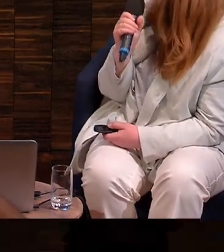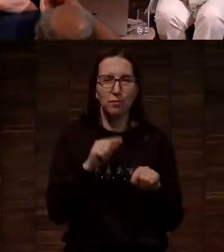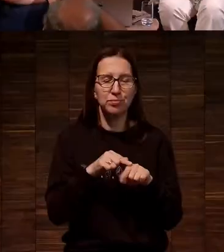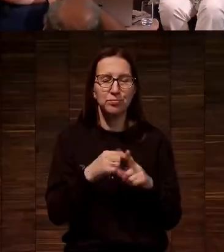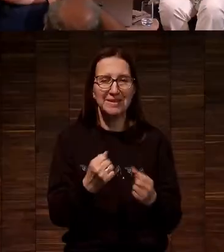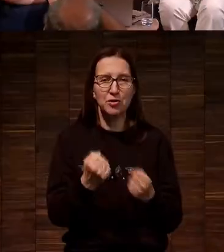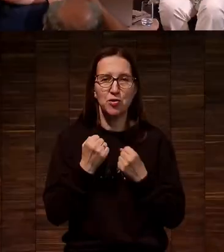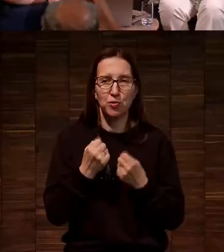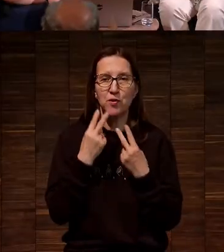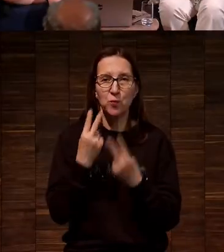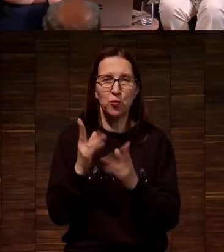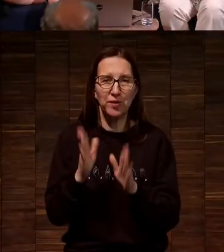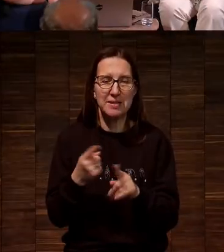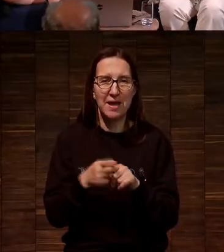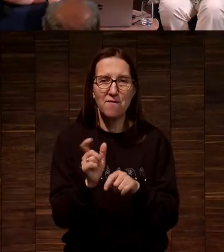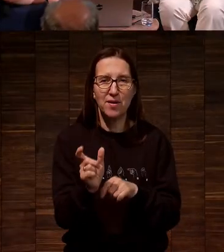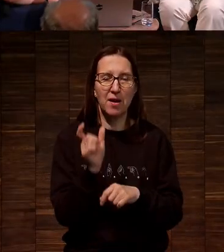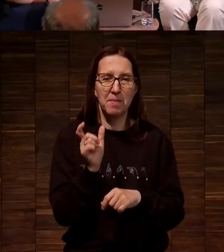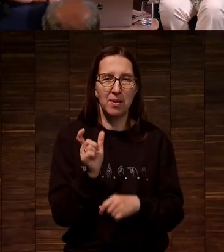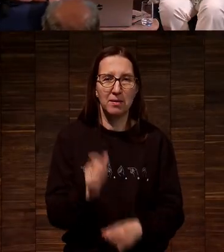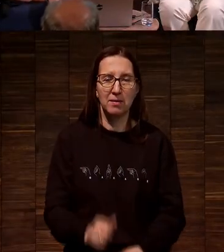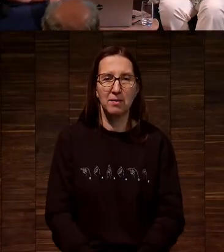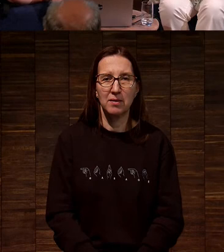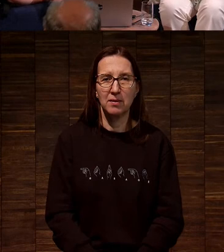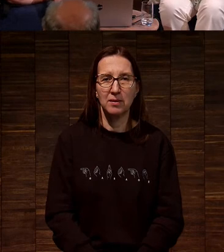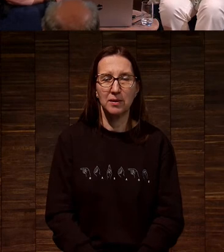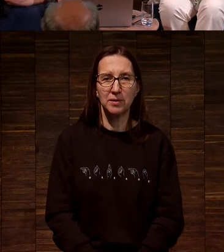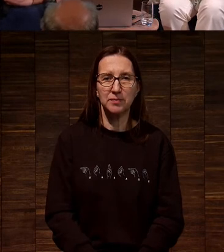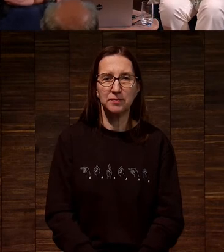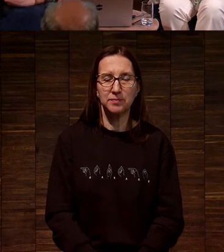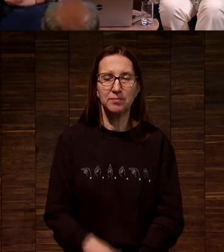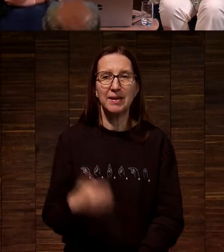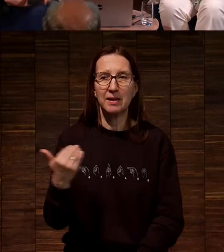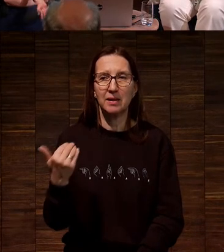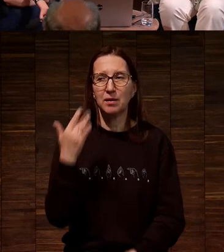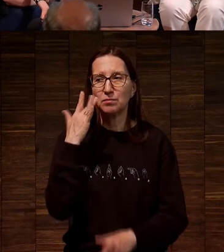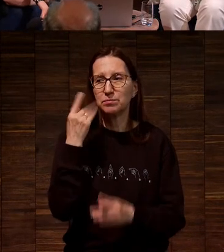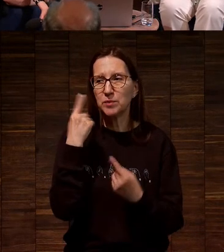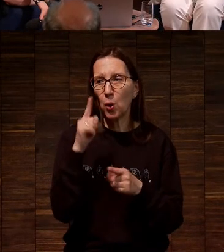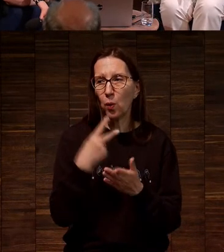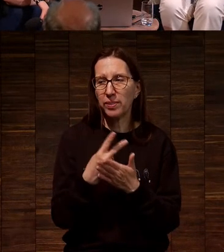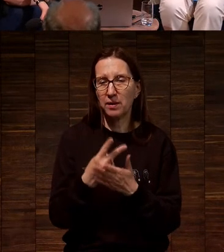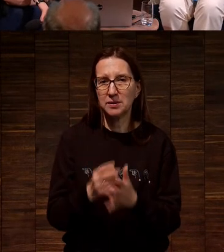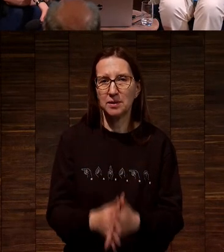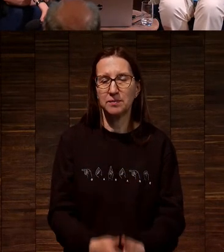сейчас вы увидите какие-то фрагменты из их контекстов.